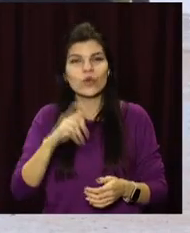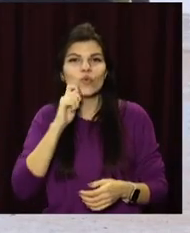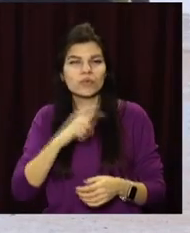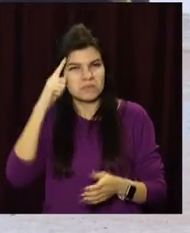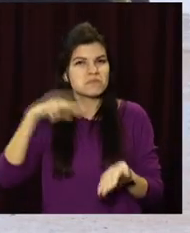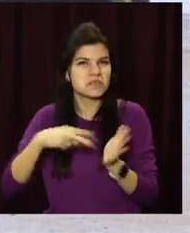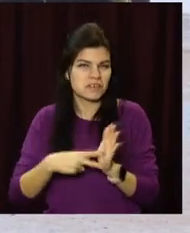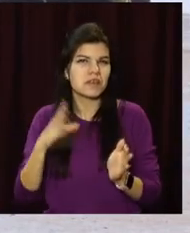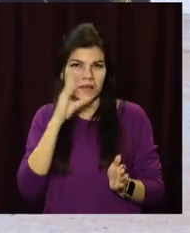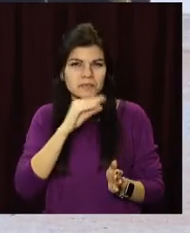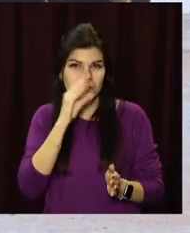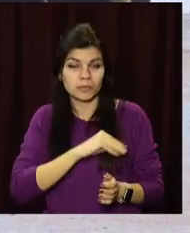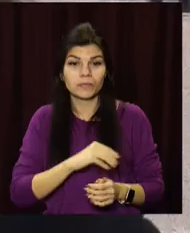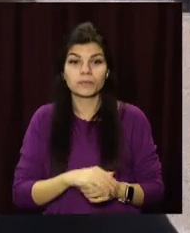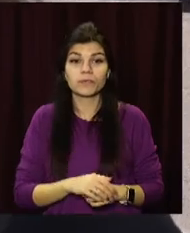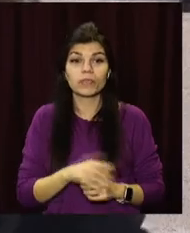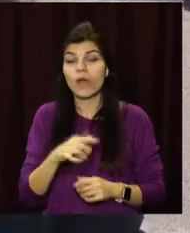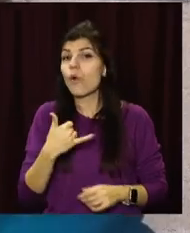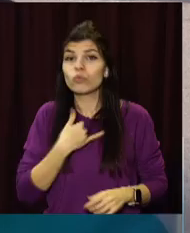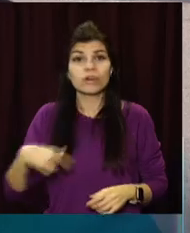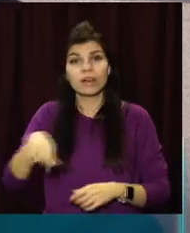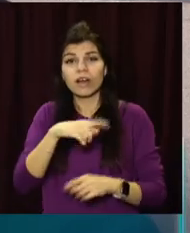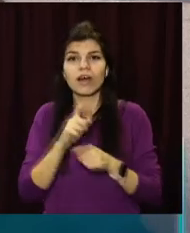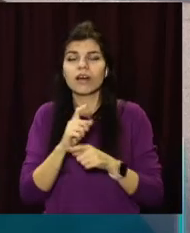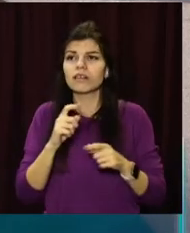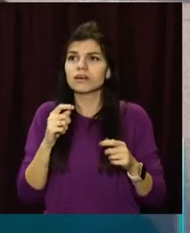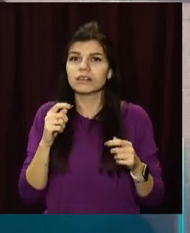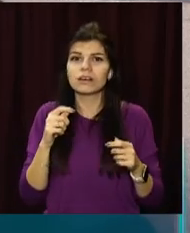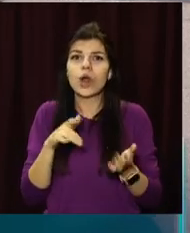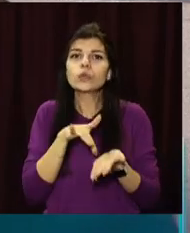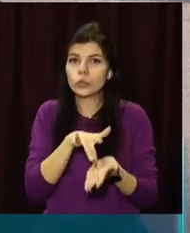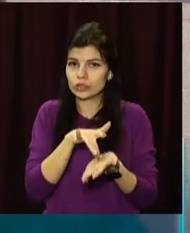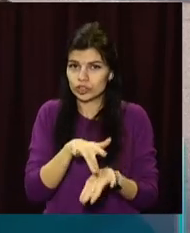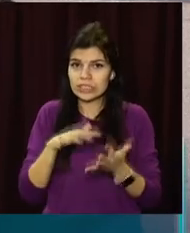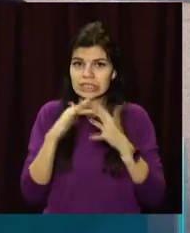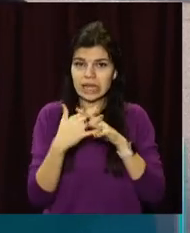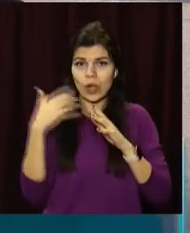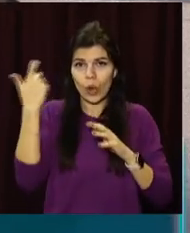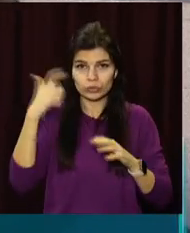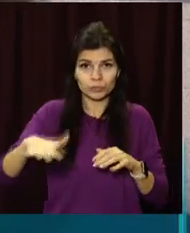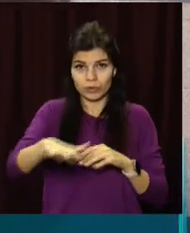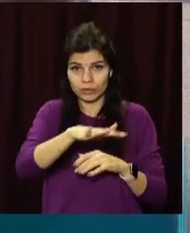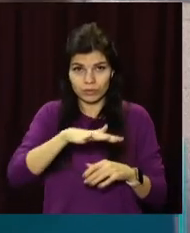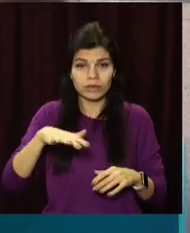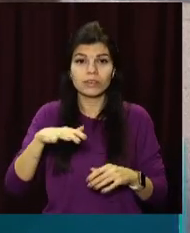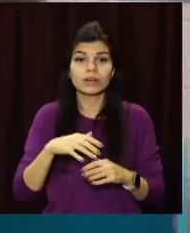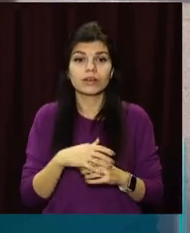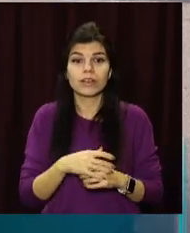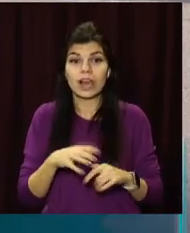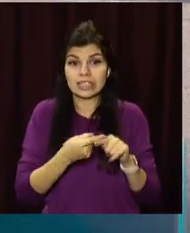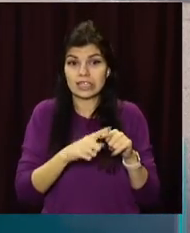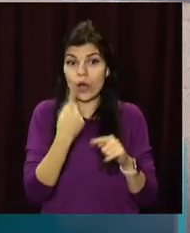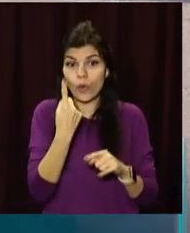завітають до 20 тисяч українців. Враховуючи, що у нас не індустріальна область, а все більше таке туристична,